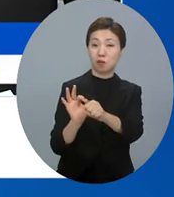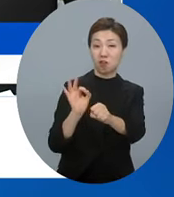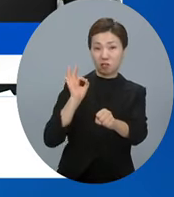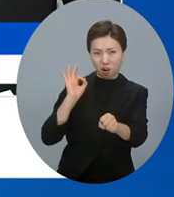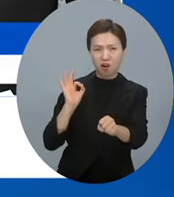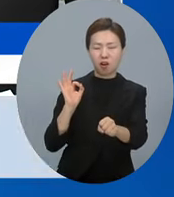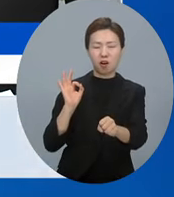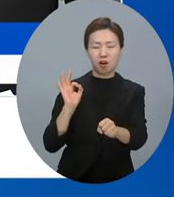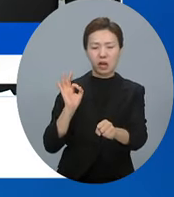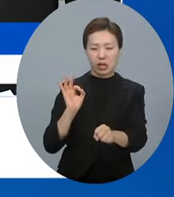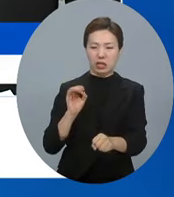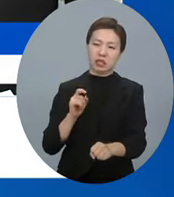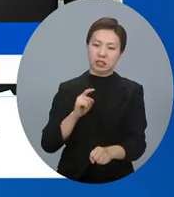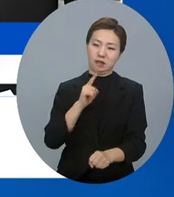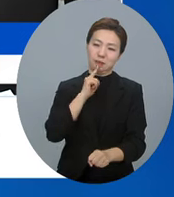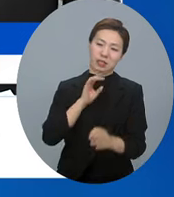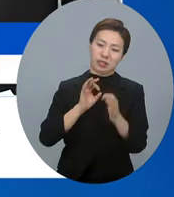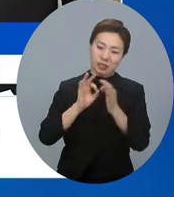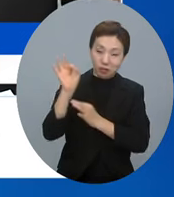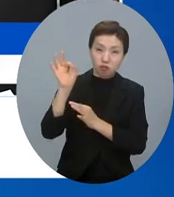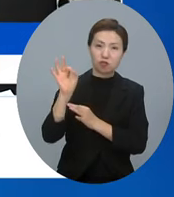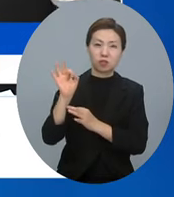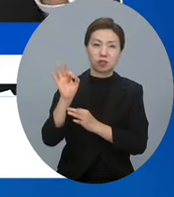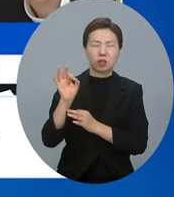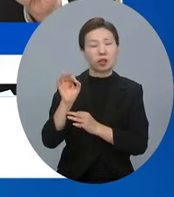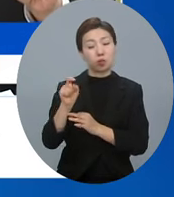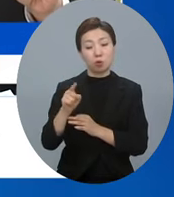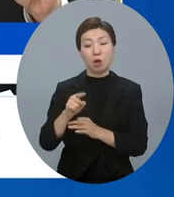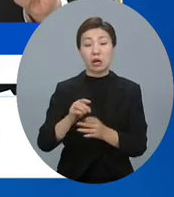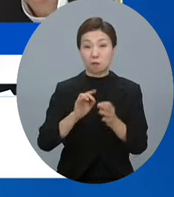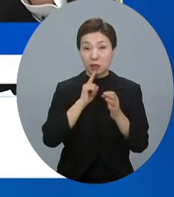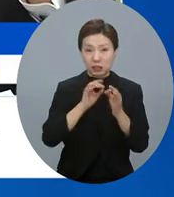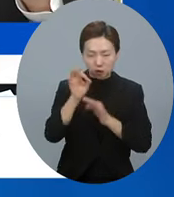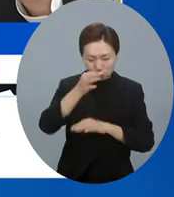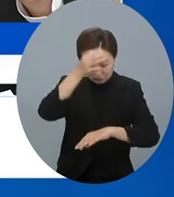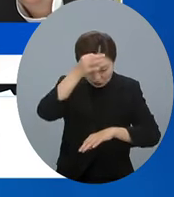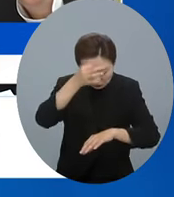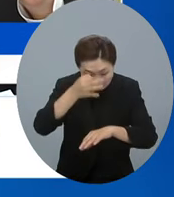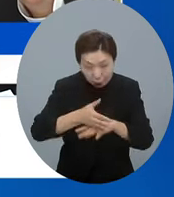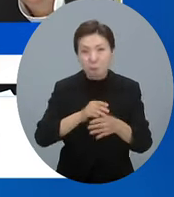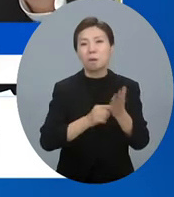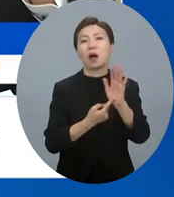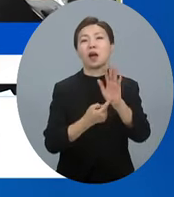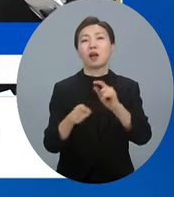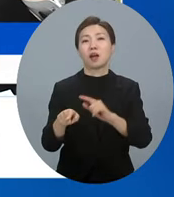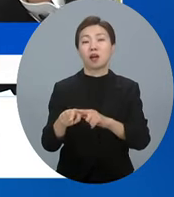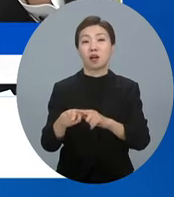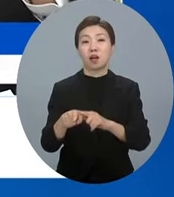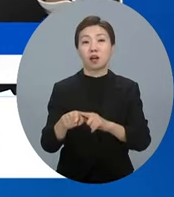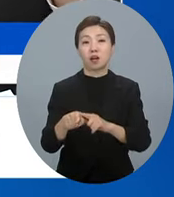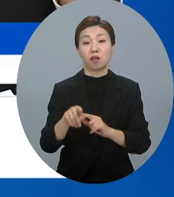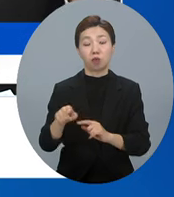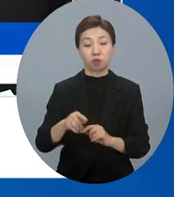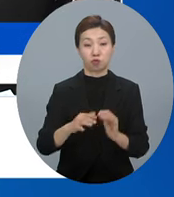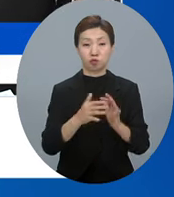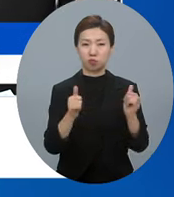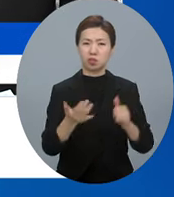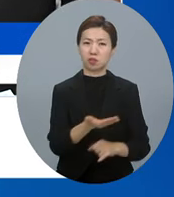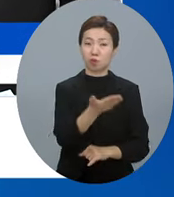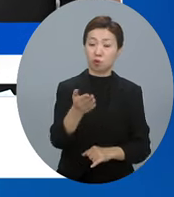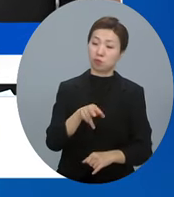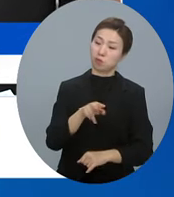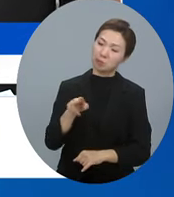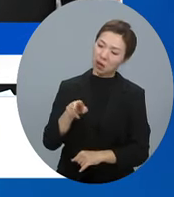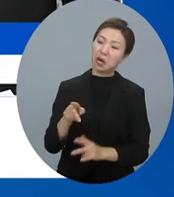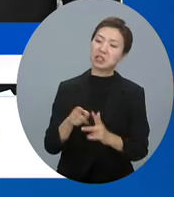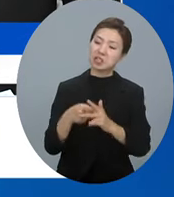부적절한 발언을 했고 어 그 그리고 그에 대해서 명확하게 또 사과를 했습니다 어 이러한 부분들에 대해서는 어 저는 국민들께서 이해해 주실 거라고 봅니다